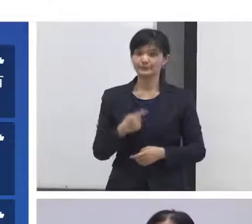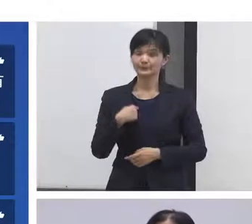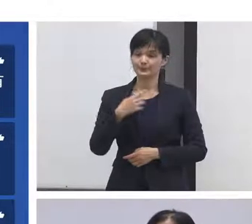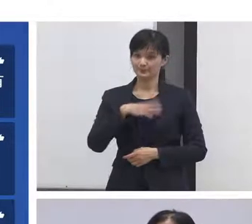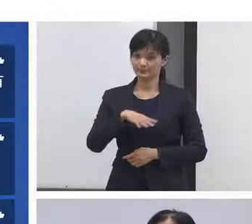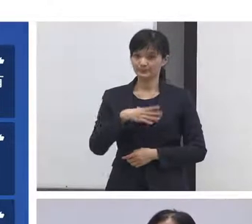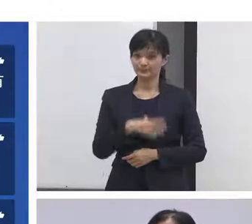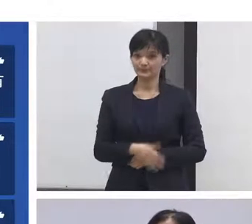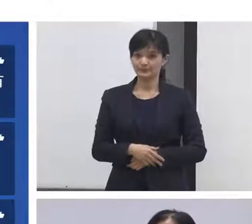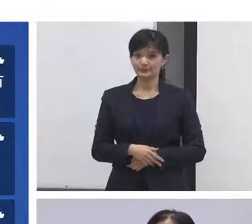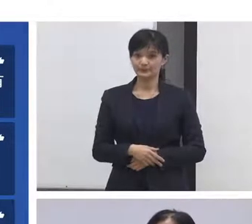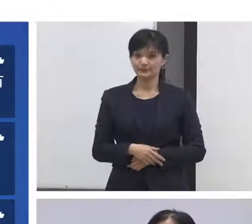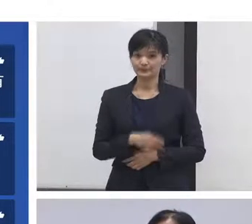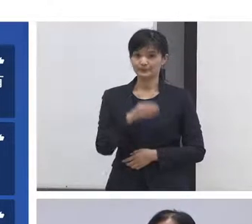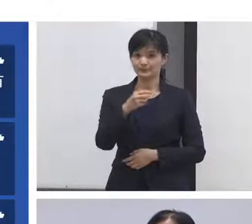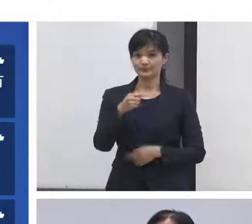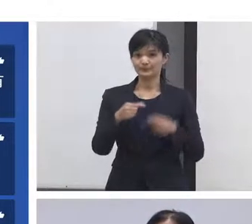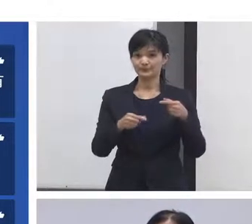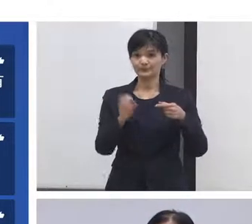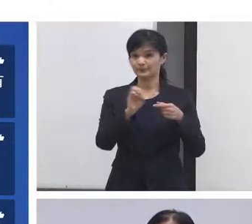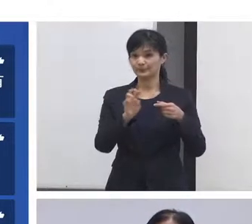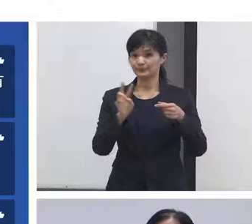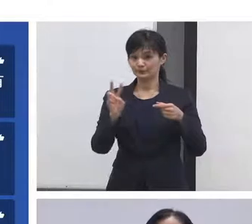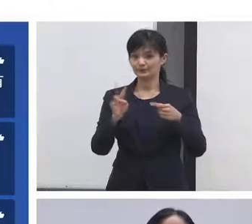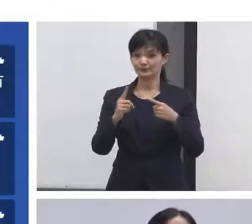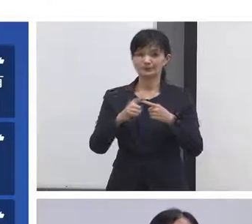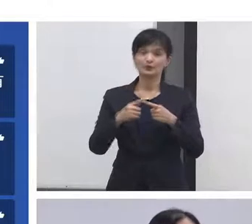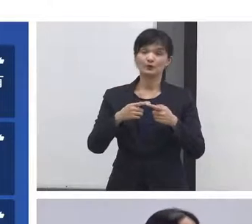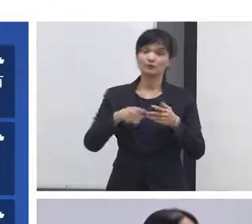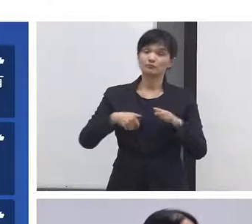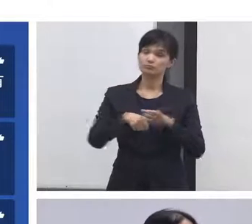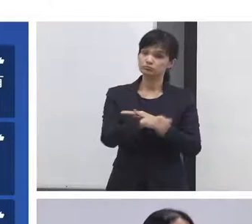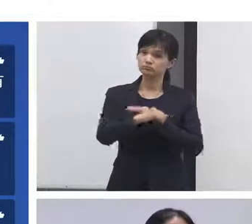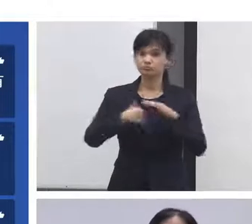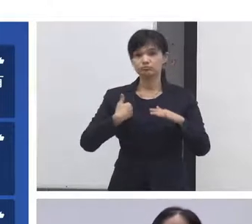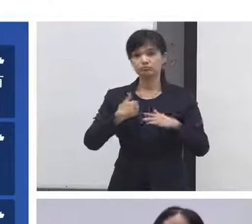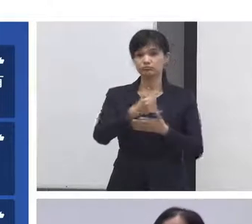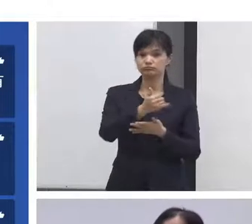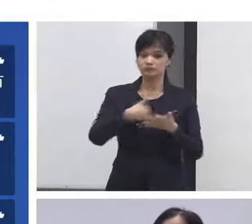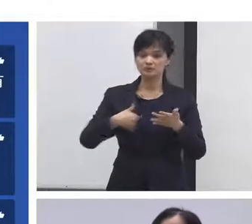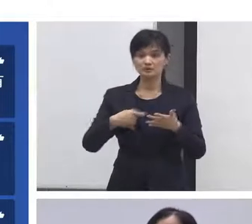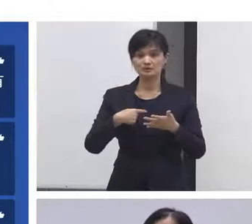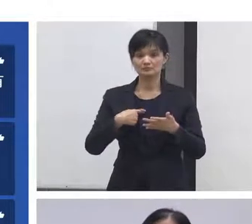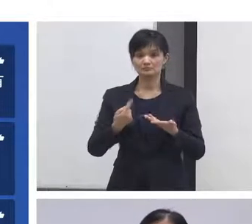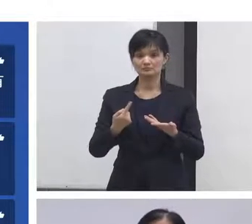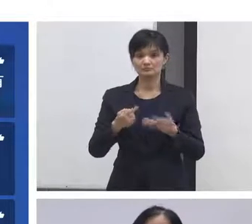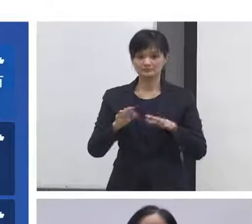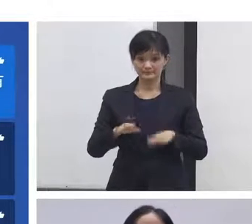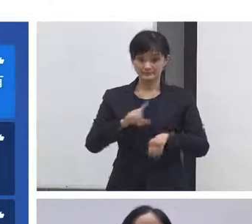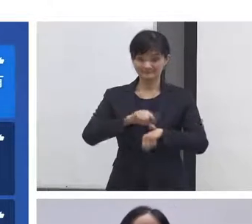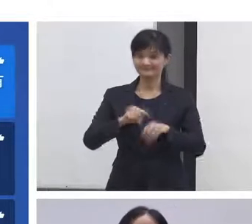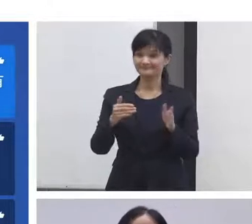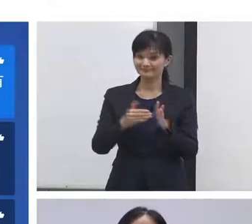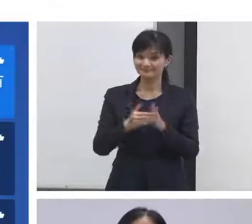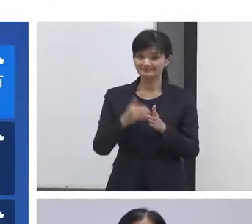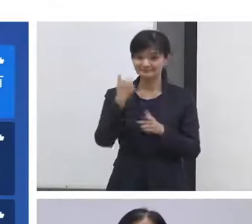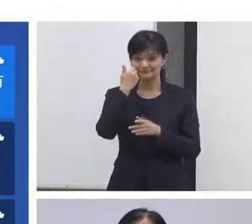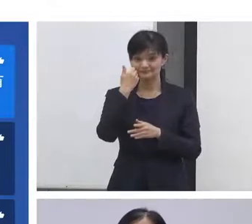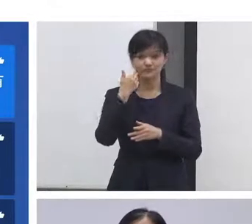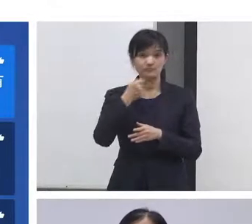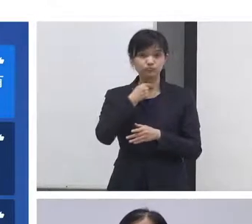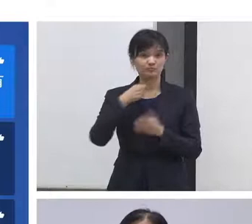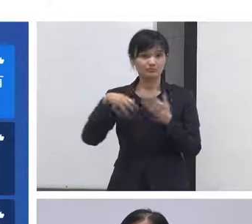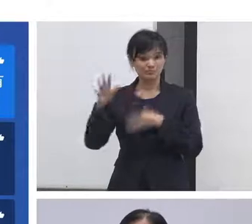然后 GMV 成员来去坑也一直变，我先讲一下，现在时间已经到了，所以要离开的人都可以 自己离开，